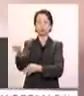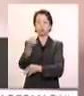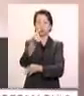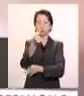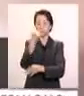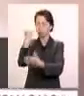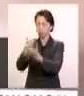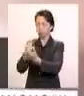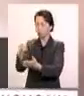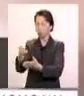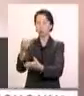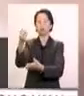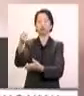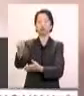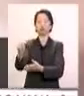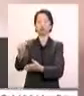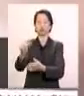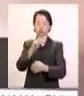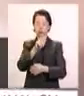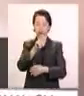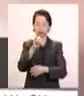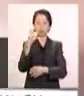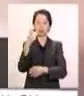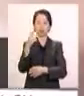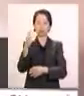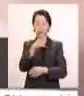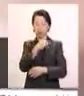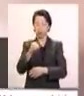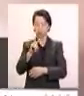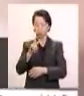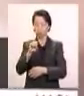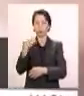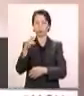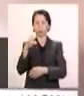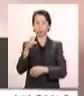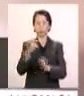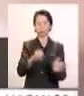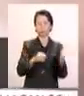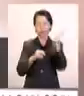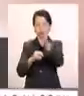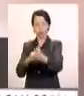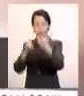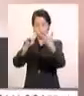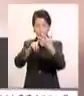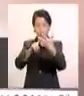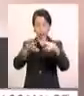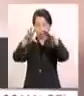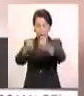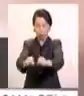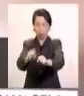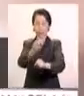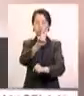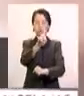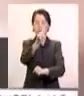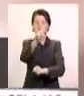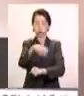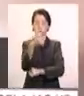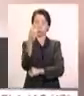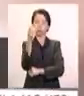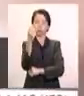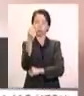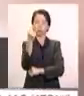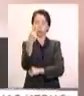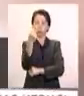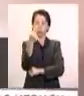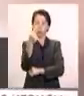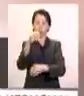merupakan pengganas di Syria pada 2016 dan 2017. Suspek ketiga ditahan pada 21 November di